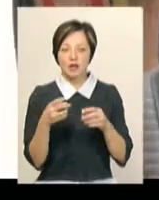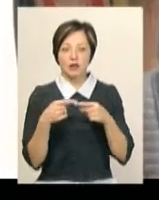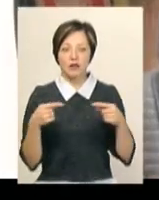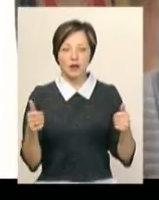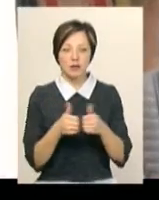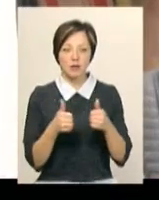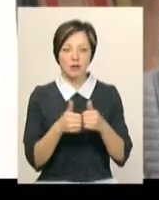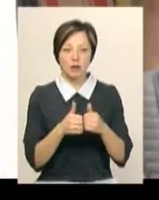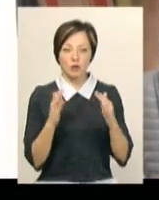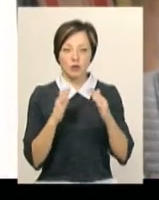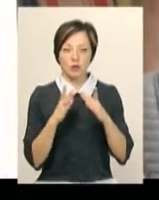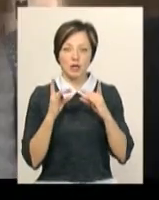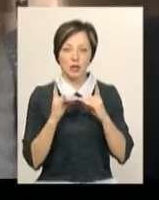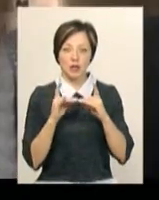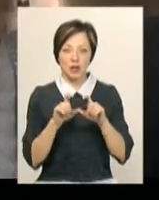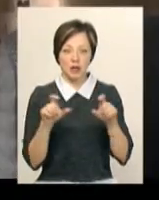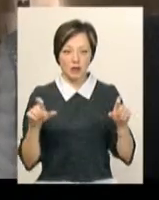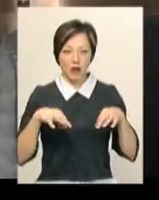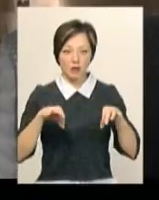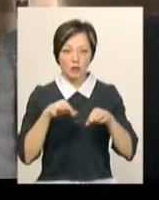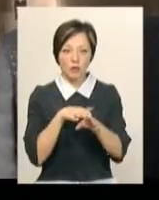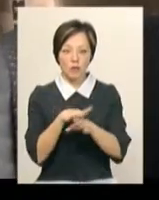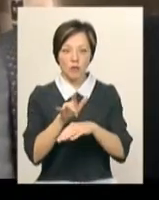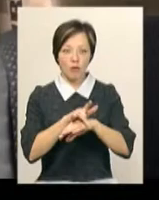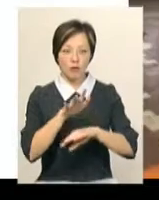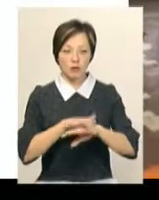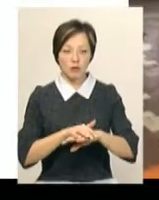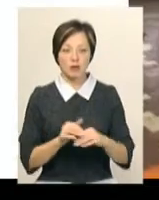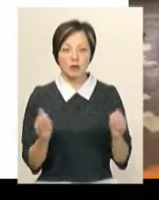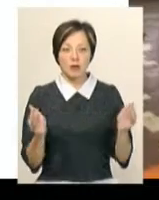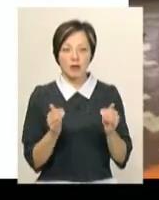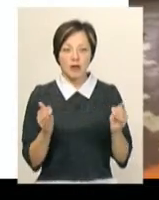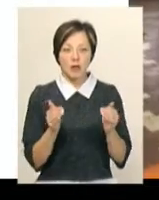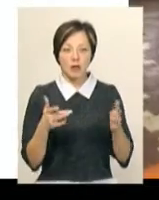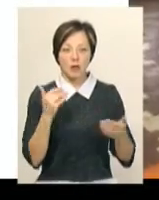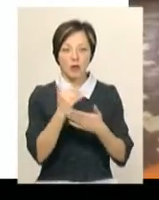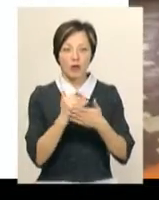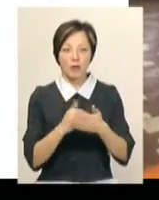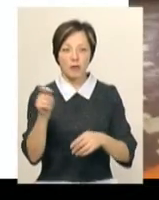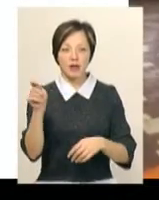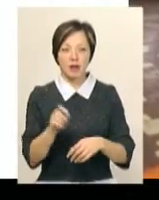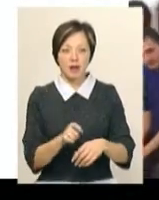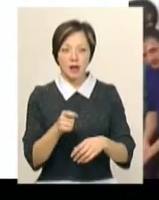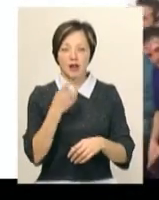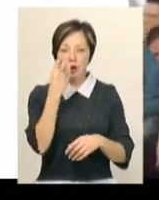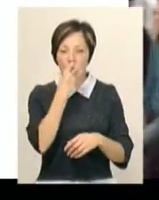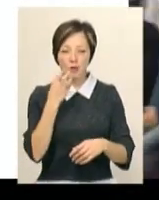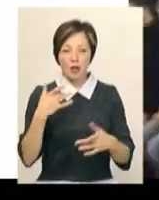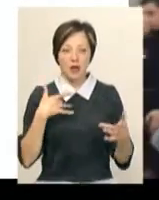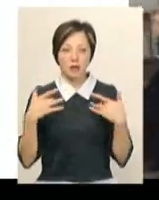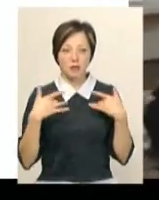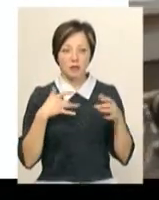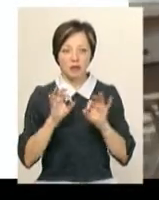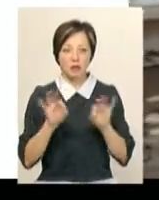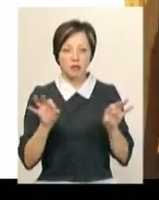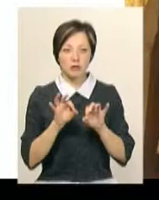біля меджибіського будинку-інтернату. Автівка була заповнена повністю. З невеликою шоу-програмою приїхали також аніматори. Про це розповідає